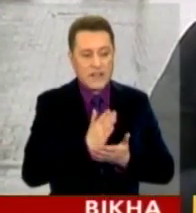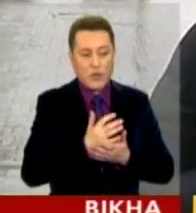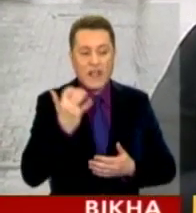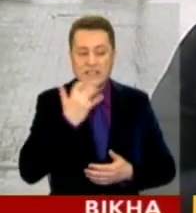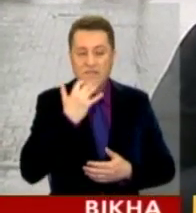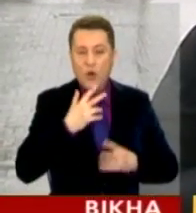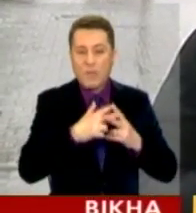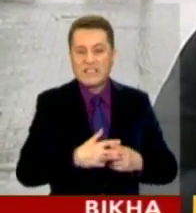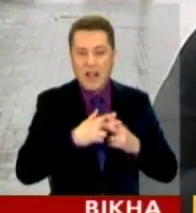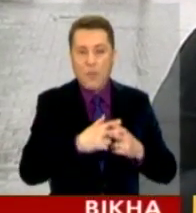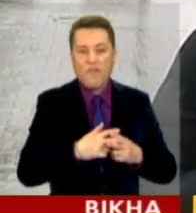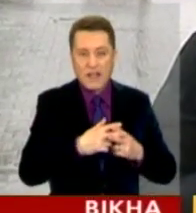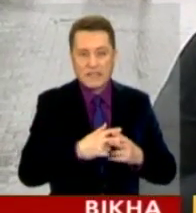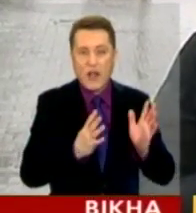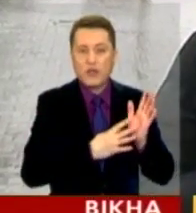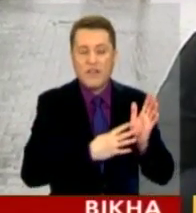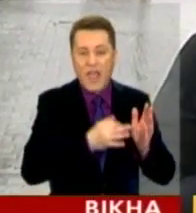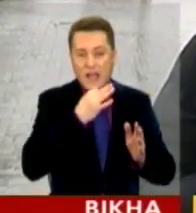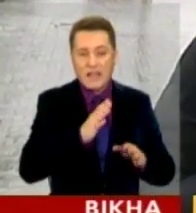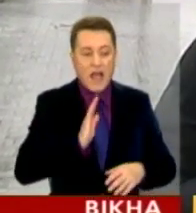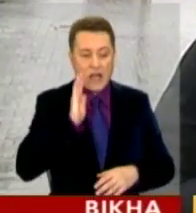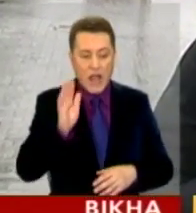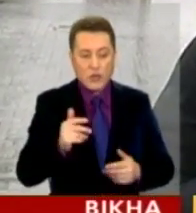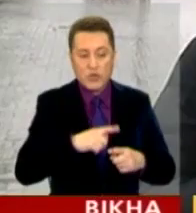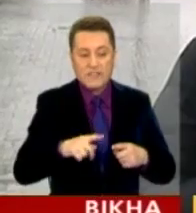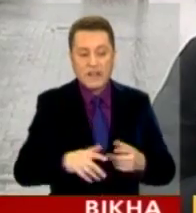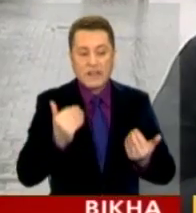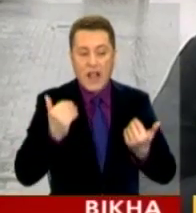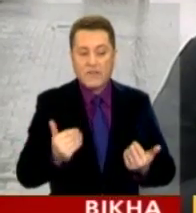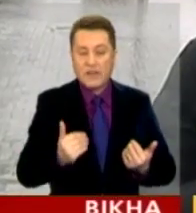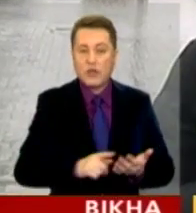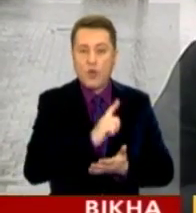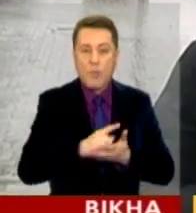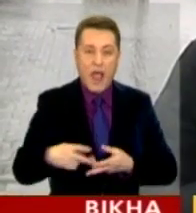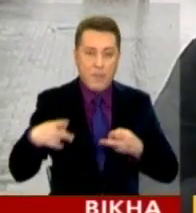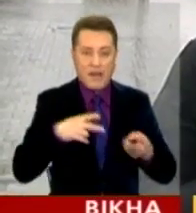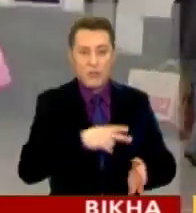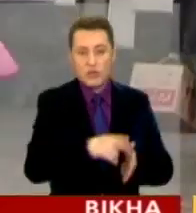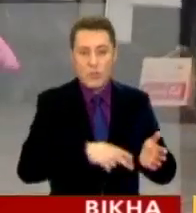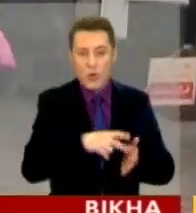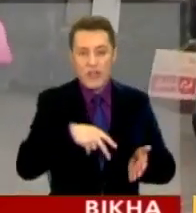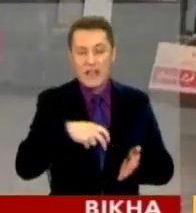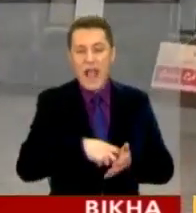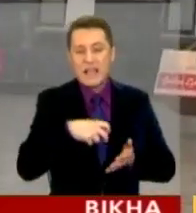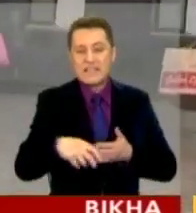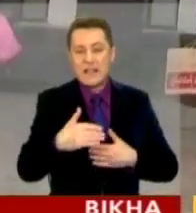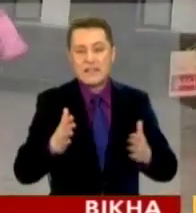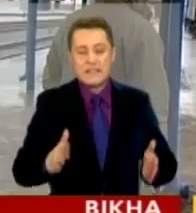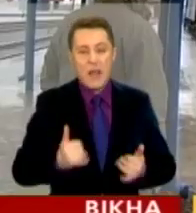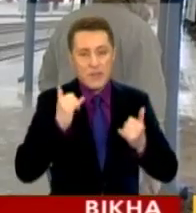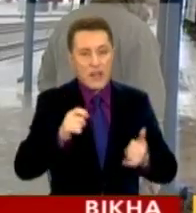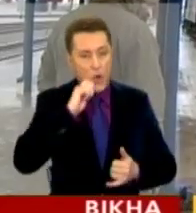Сімферопольському вокзалі на годиннику 9 ранку. З хвилини на хвилину сюди має прибути потяг із листами для українських